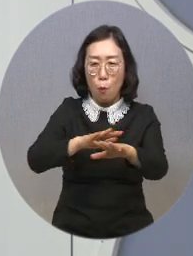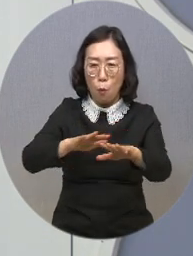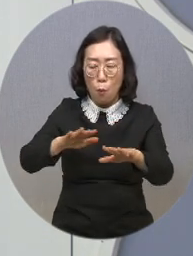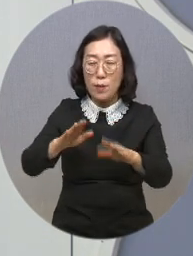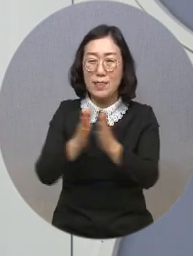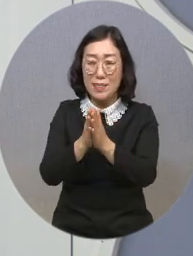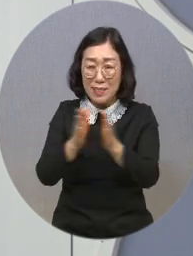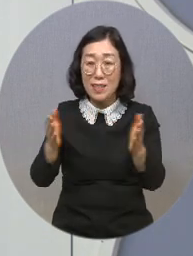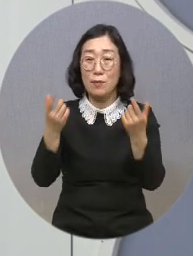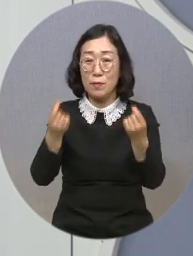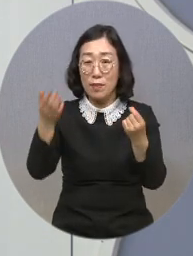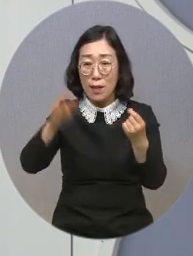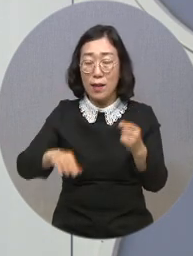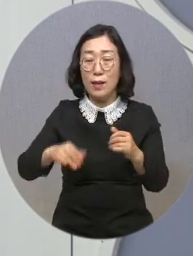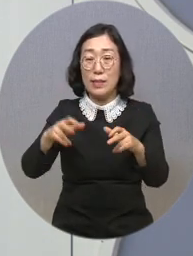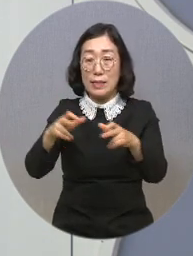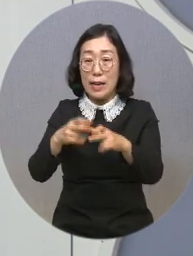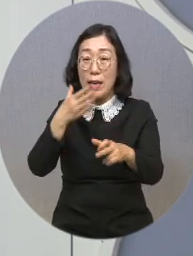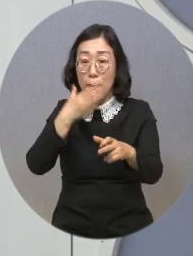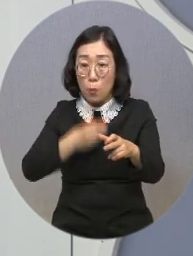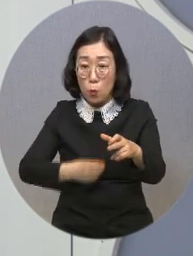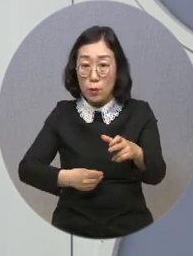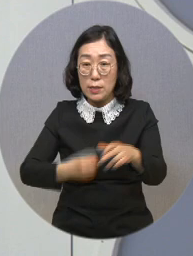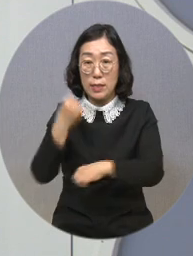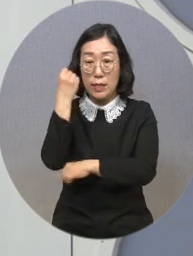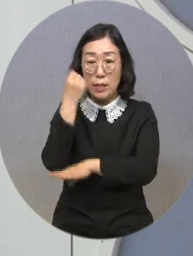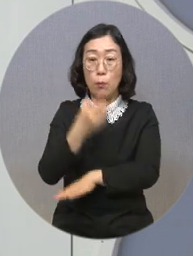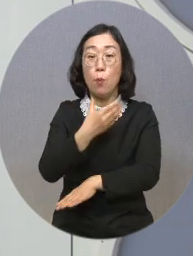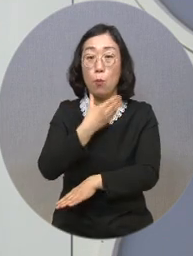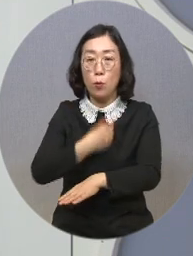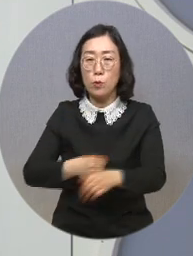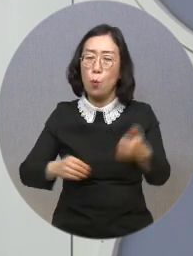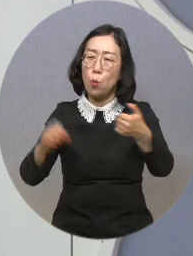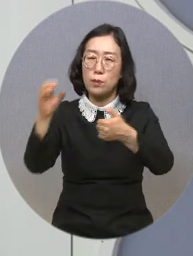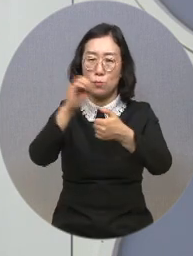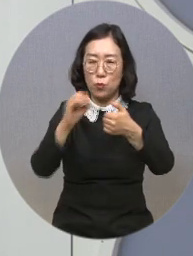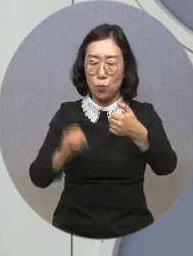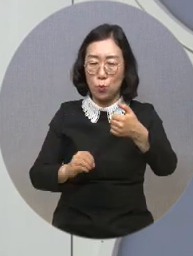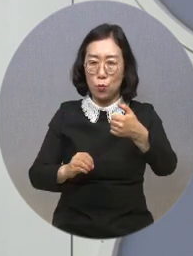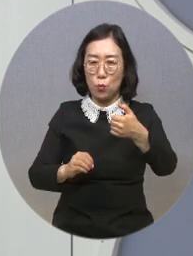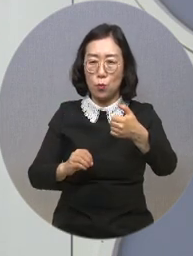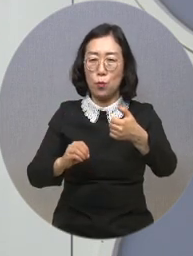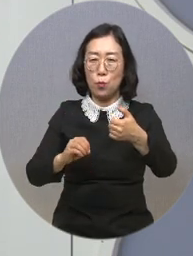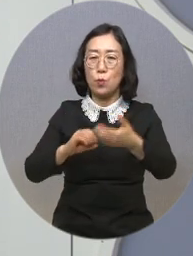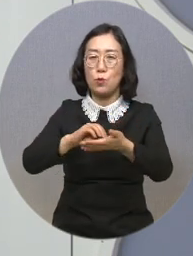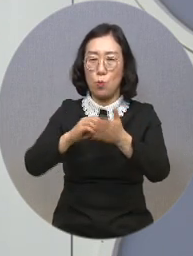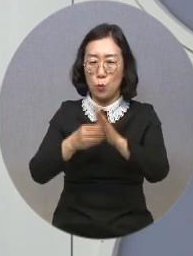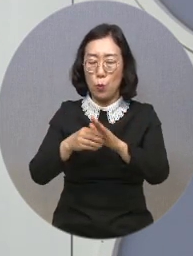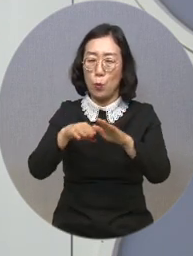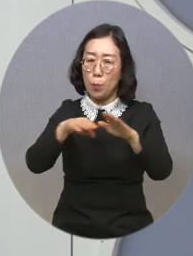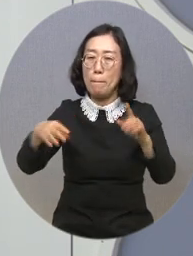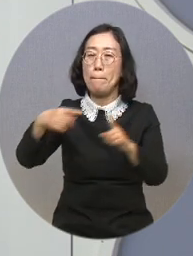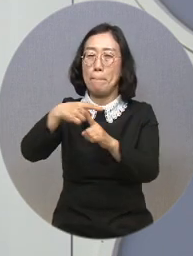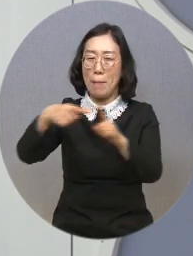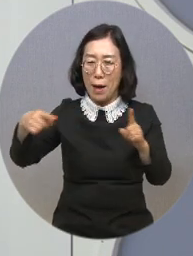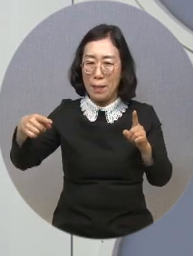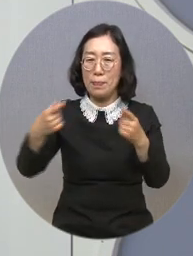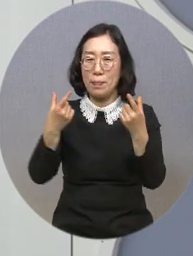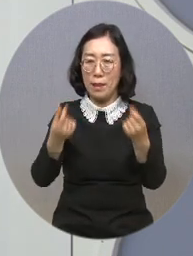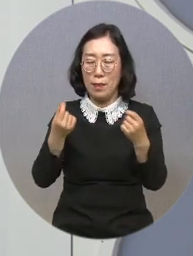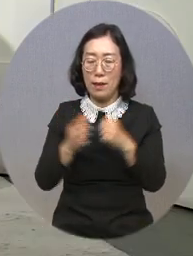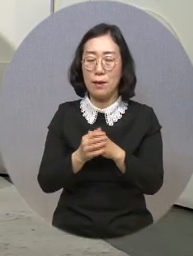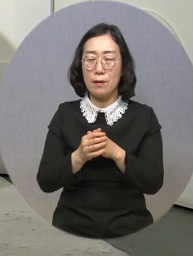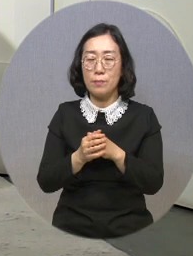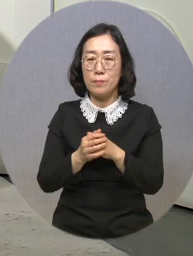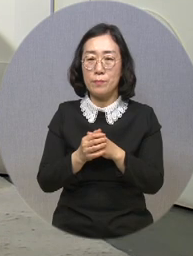저는 장애인 복지나 기본적인 복지가 50% 정도 수준밖에 못 왔지 않았느냐 이런 생각이 들어요.